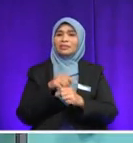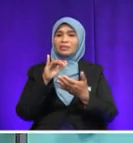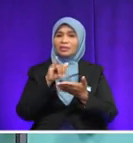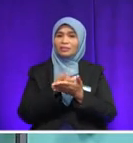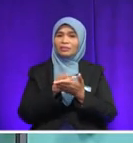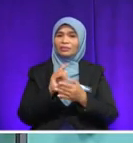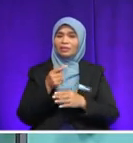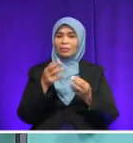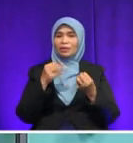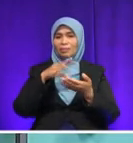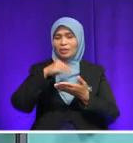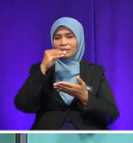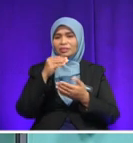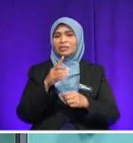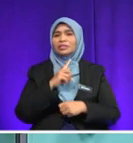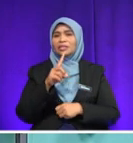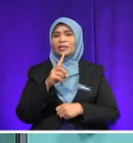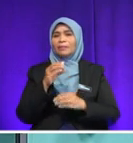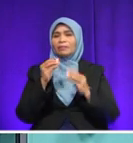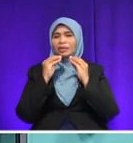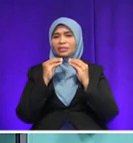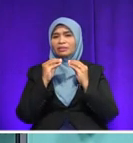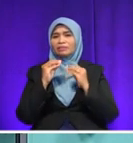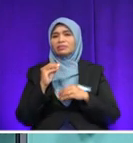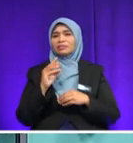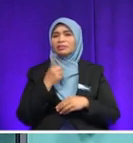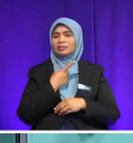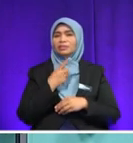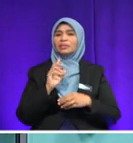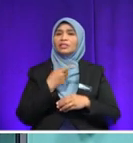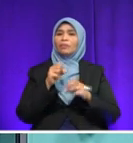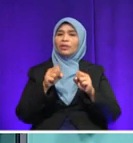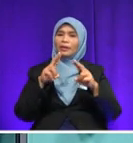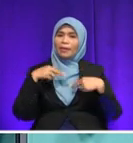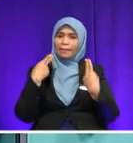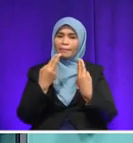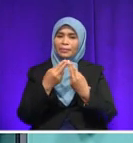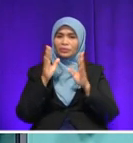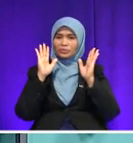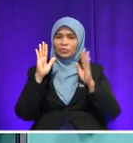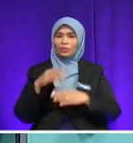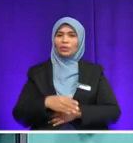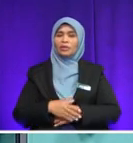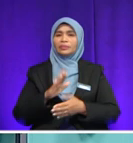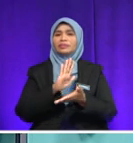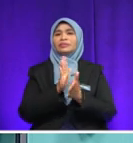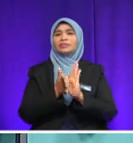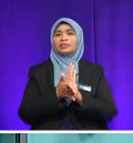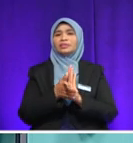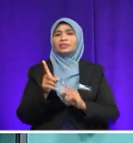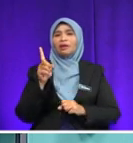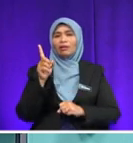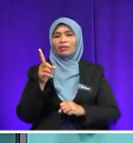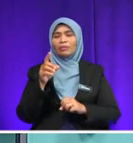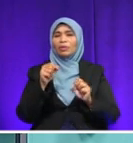sebenarnya Islam ini mengajak kita kita beli handphone kan ya kita berhimpunkan salat kita ini menjadi satu ya kita